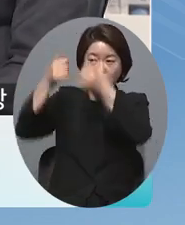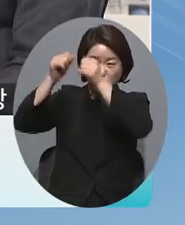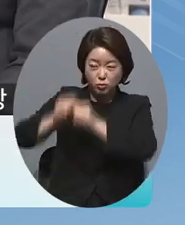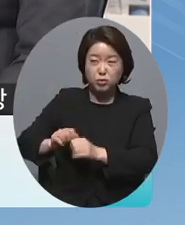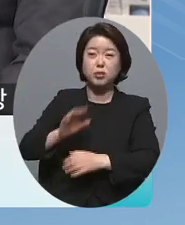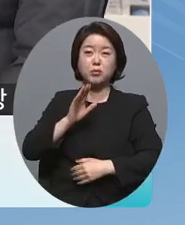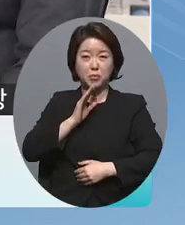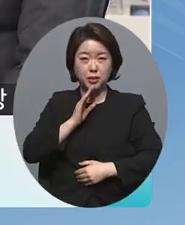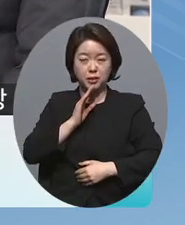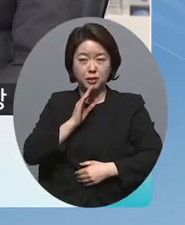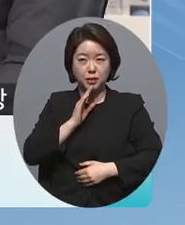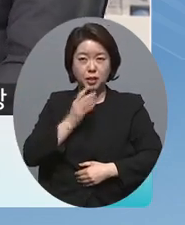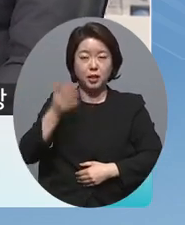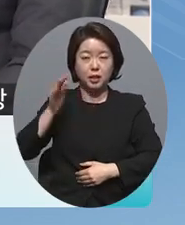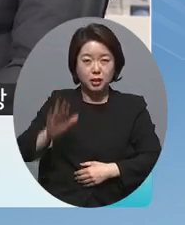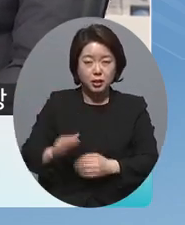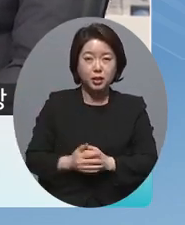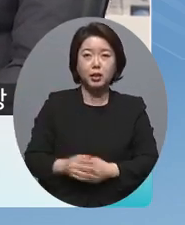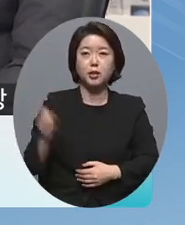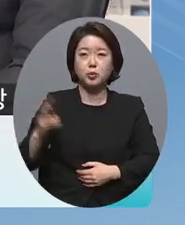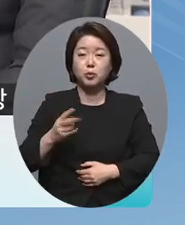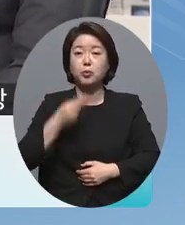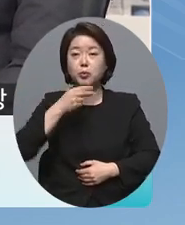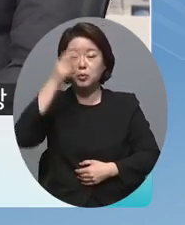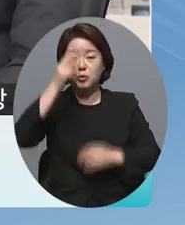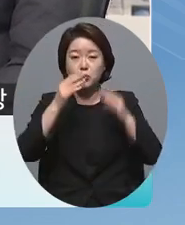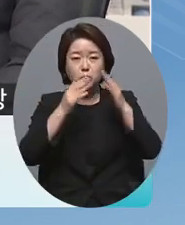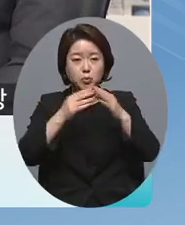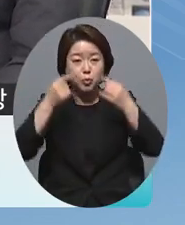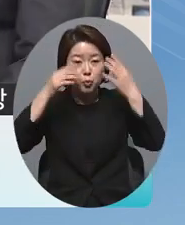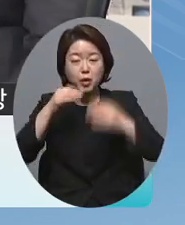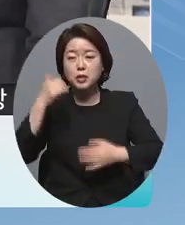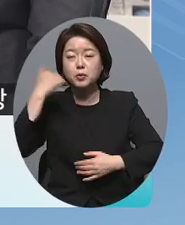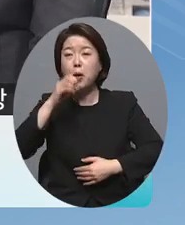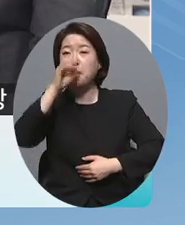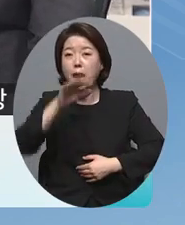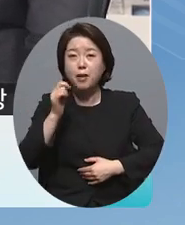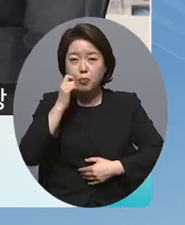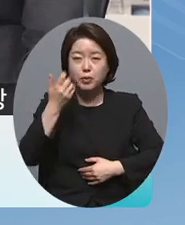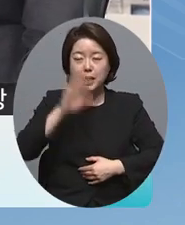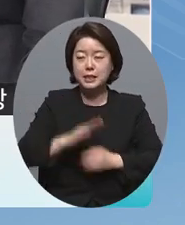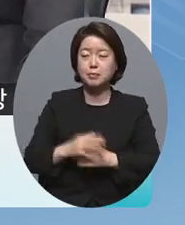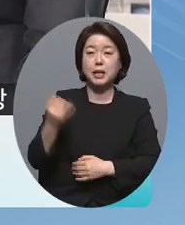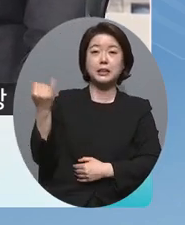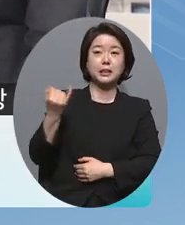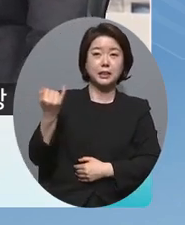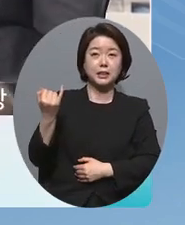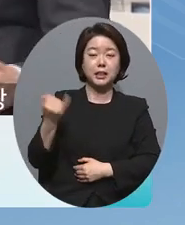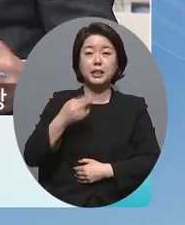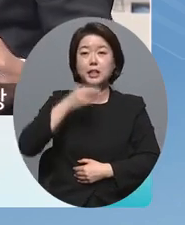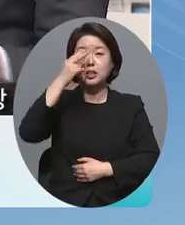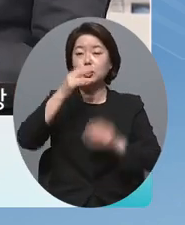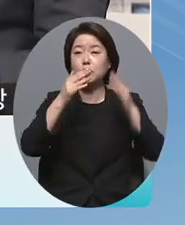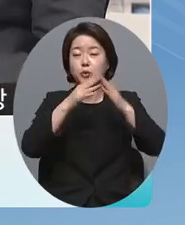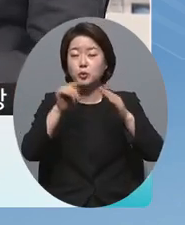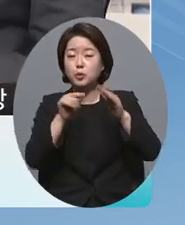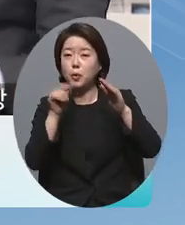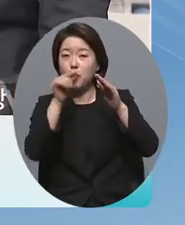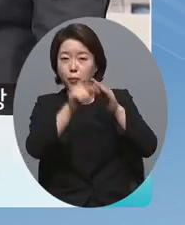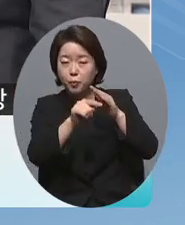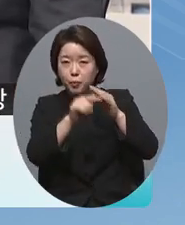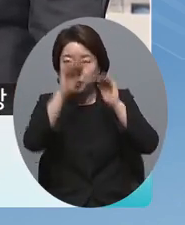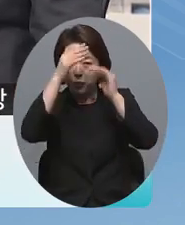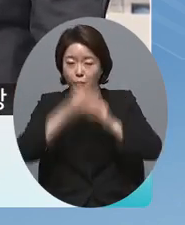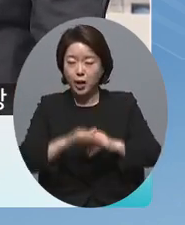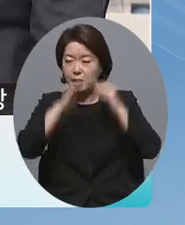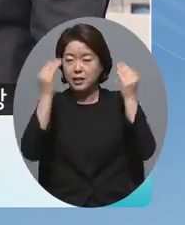구체적이고 심지어는 뭐 그 술집을 특정하지 못했다고 하지만 그 여성이 그 술집에 그 들어가게 되는